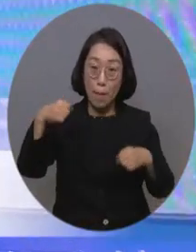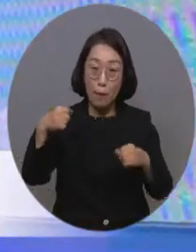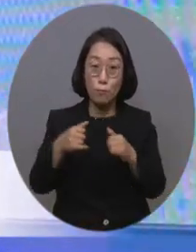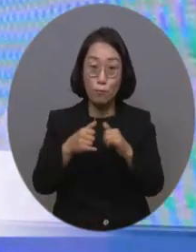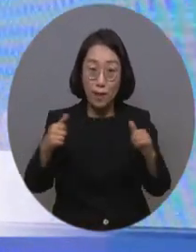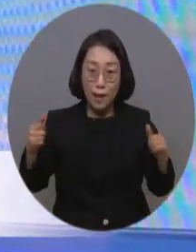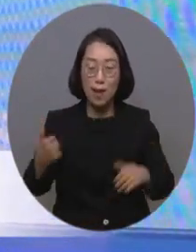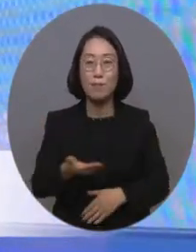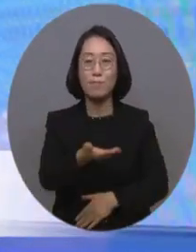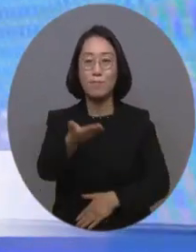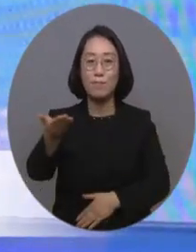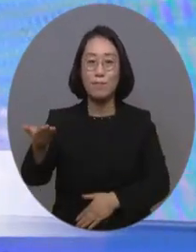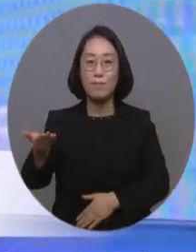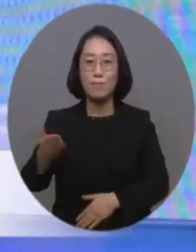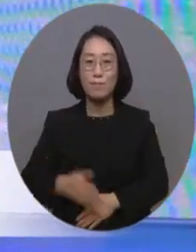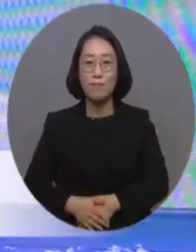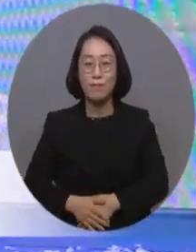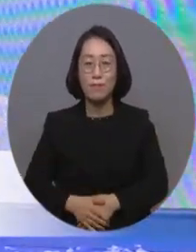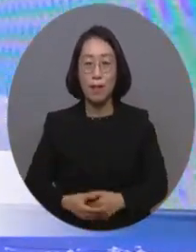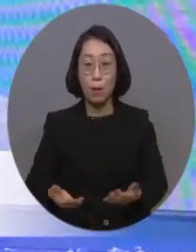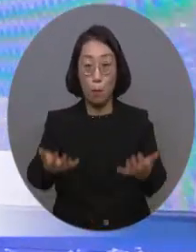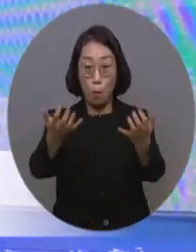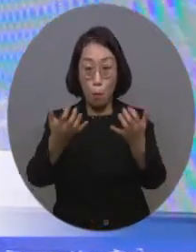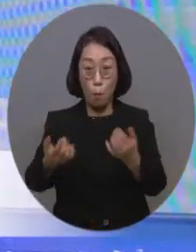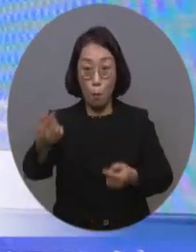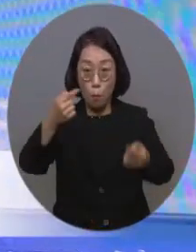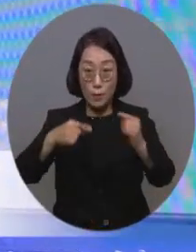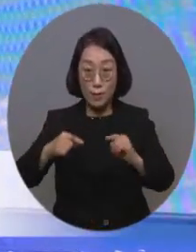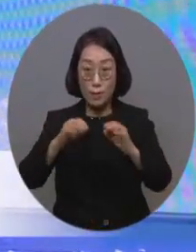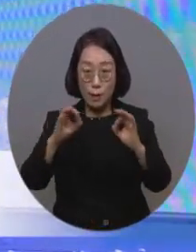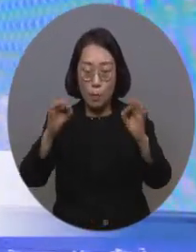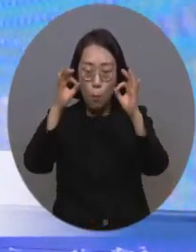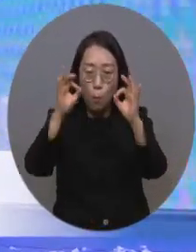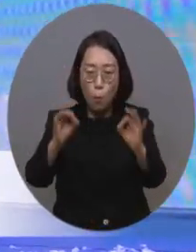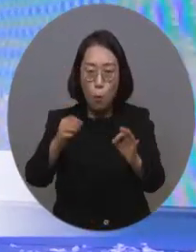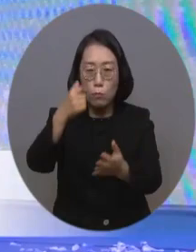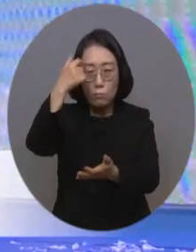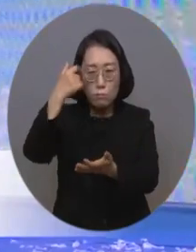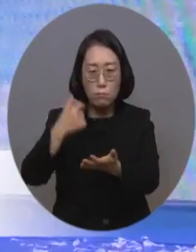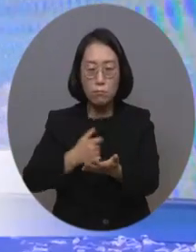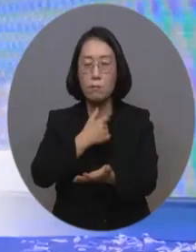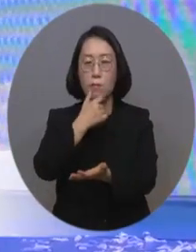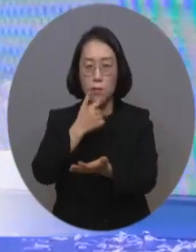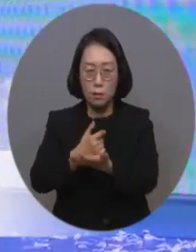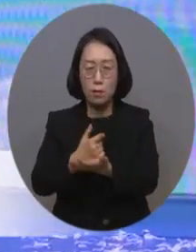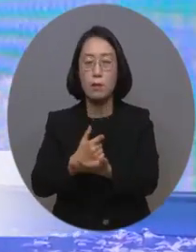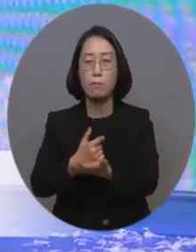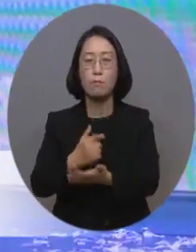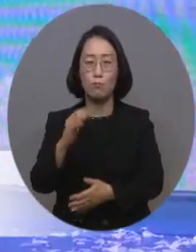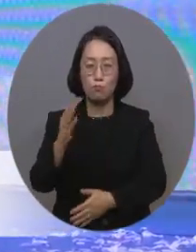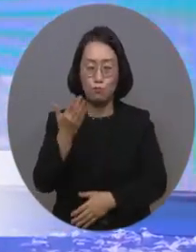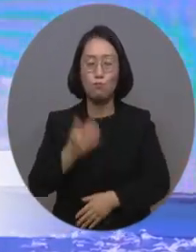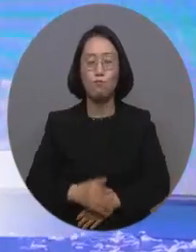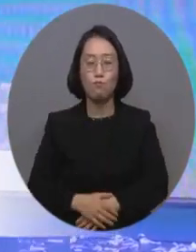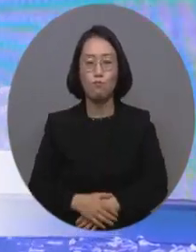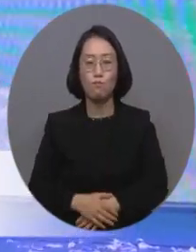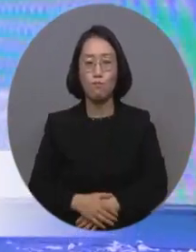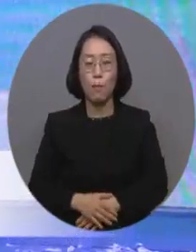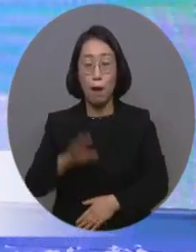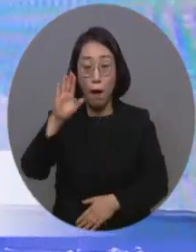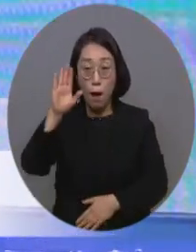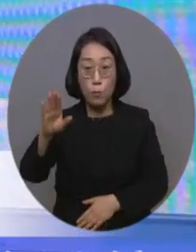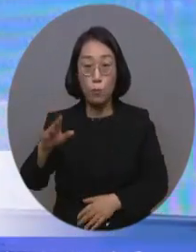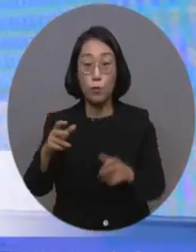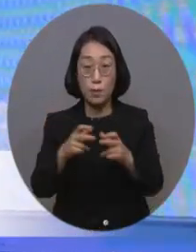배우분들께서 저희 관객에게 많은 시선 좀 주셨고 감동을 선사하셨다고 생각합니다. 앞으로도